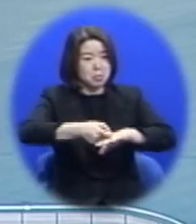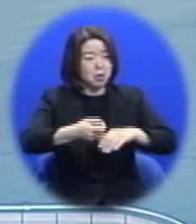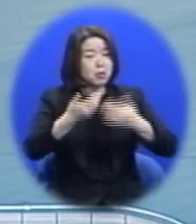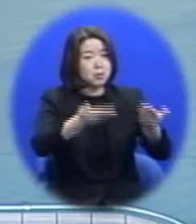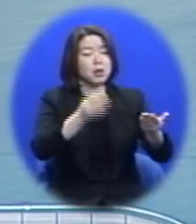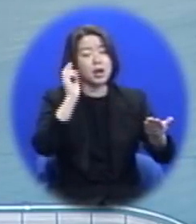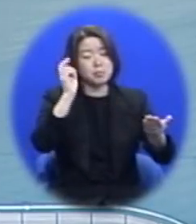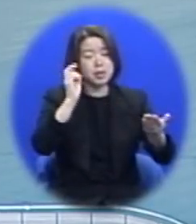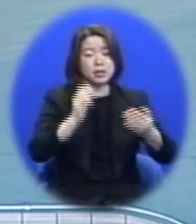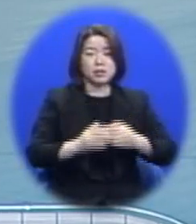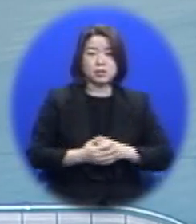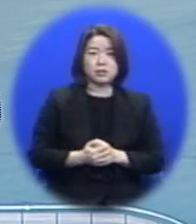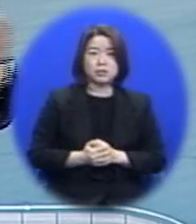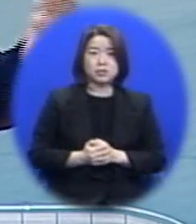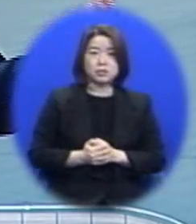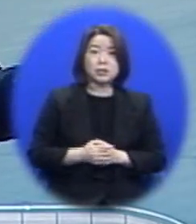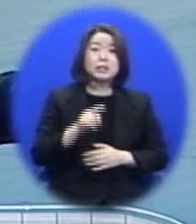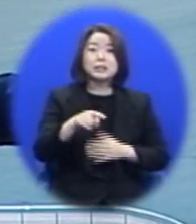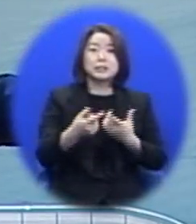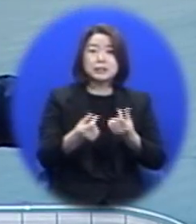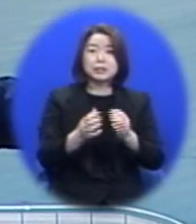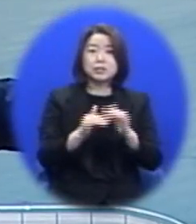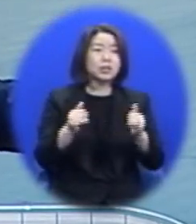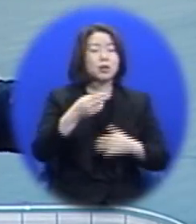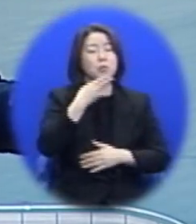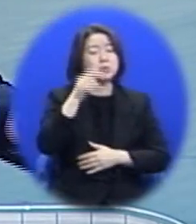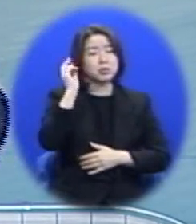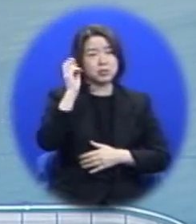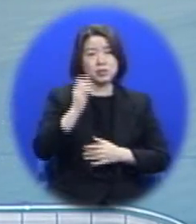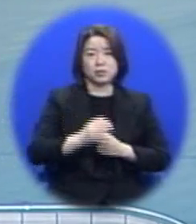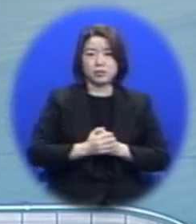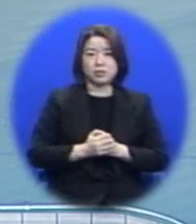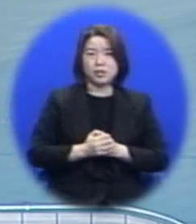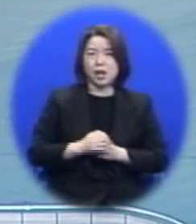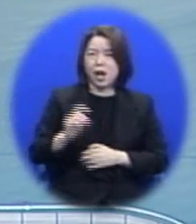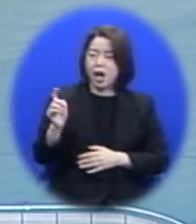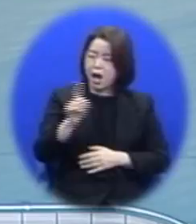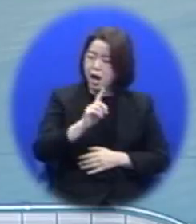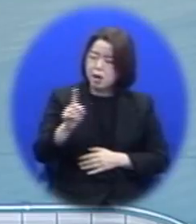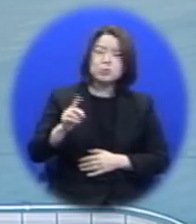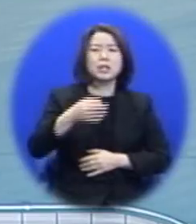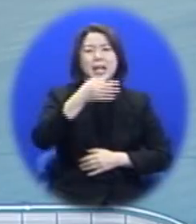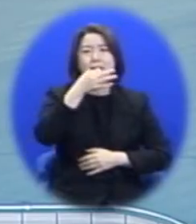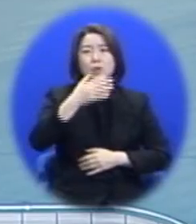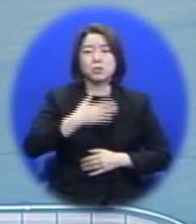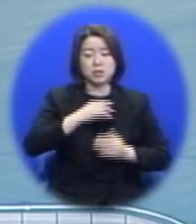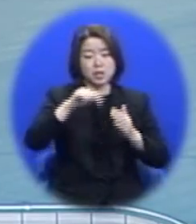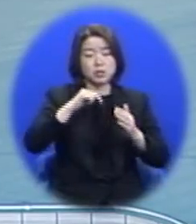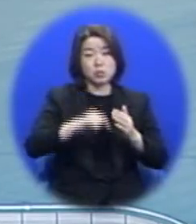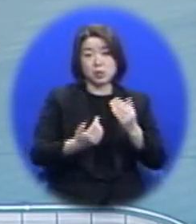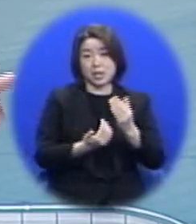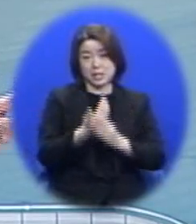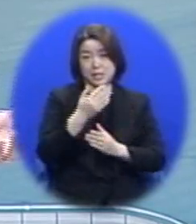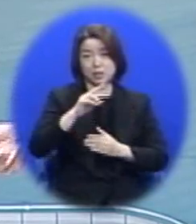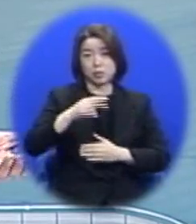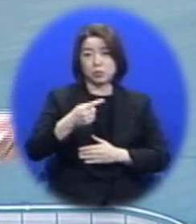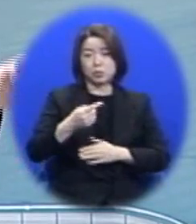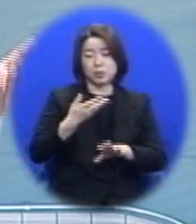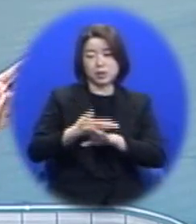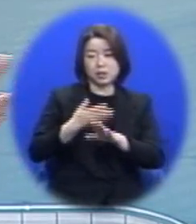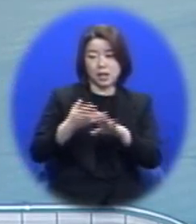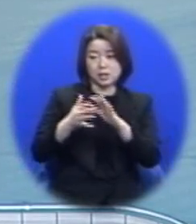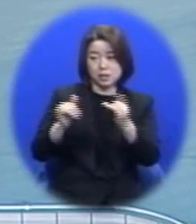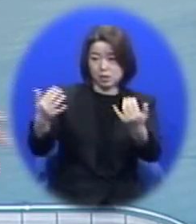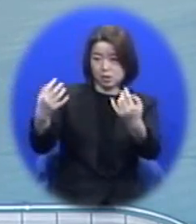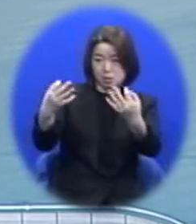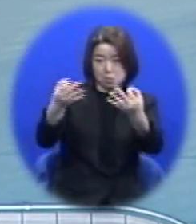되겠죠. 그럴 사람 없을 거예요. 아무리 탐심이 내 속에 생겨도 다른 사람 다 보는